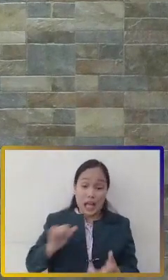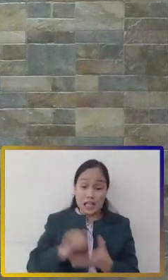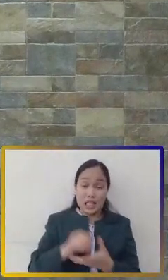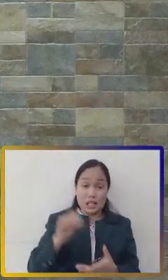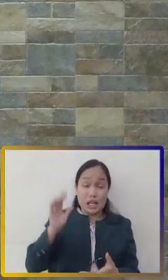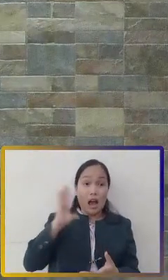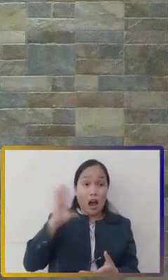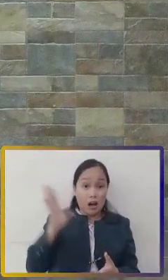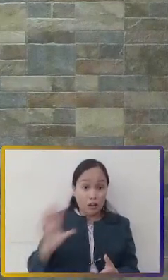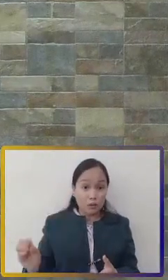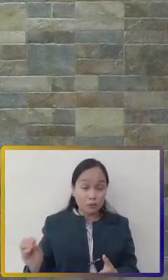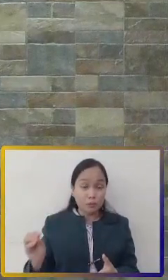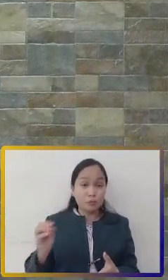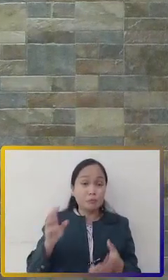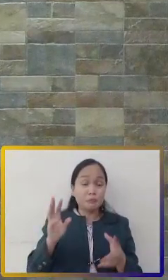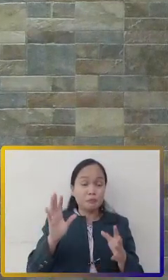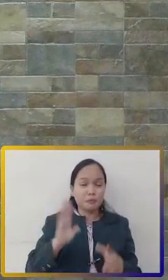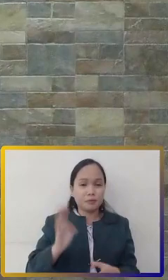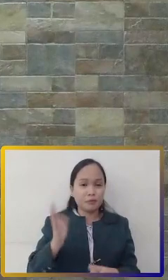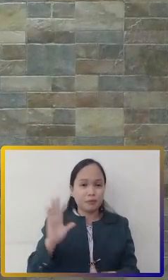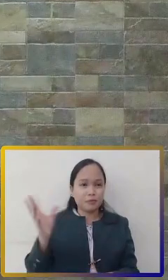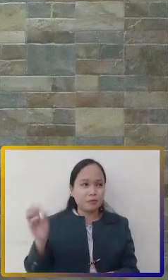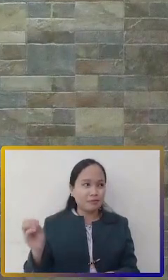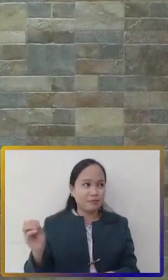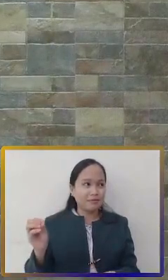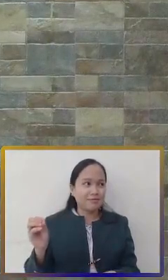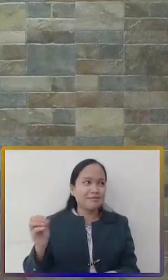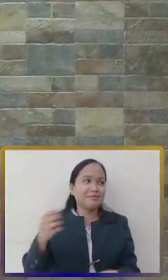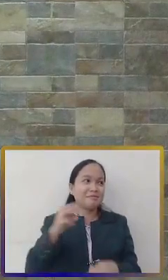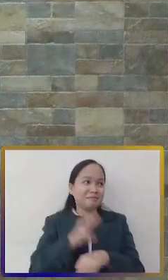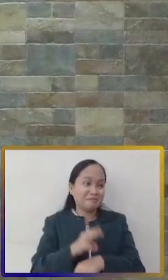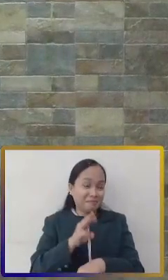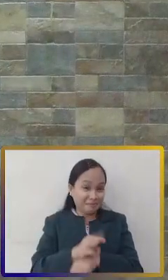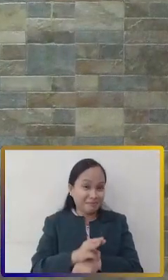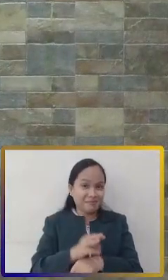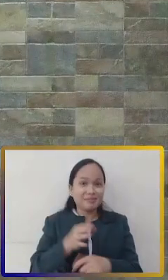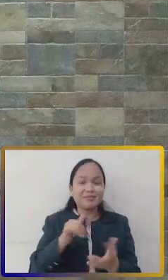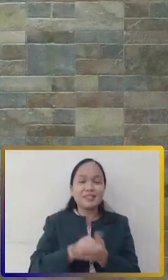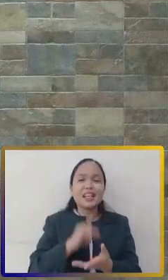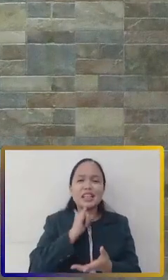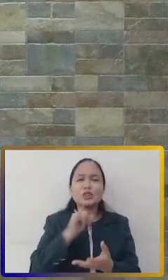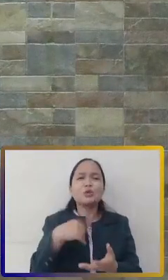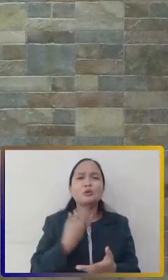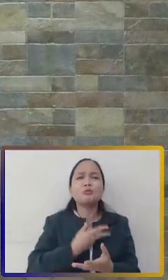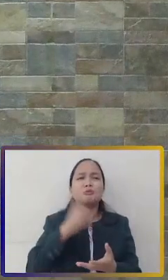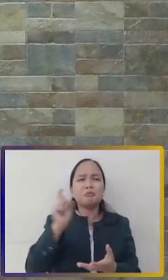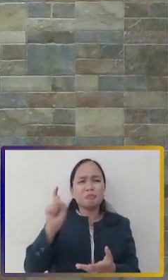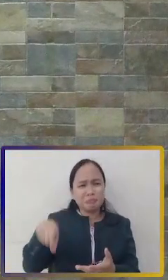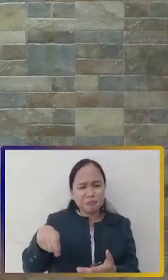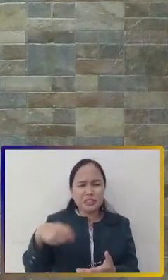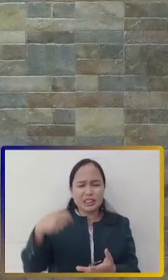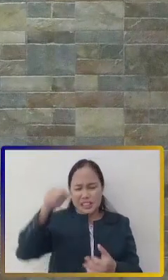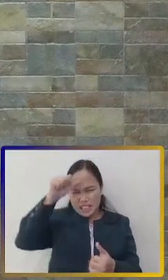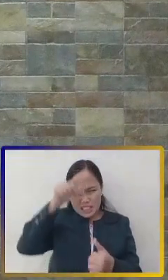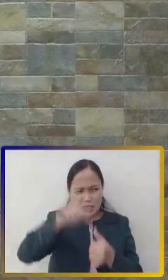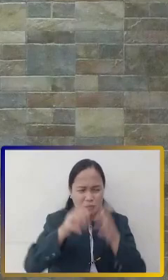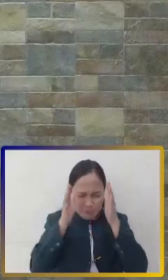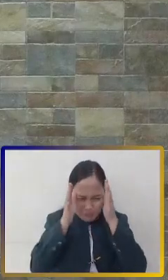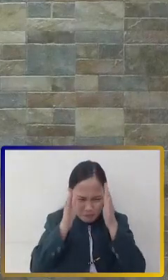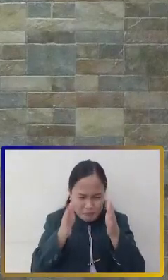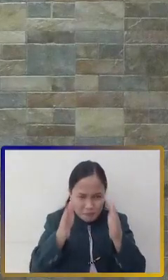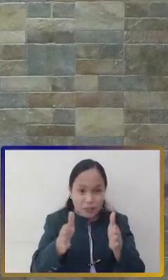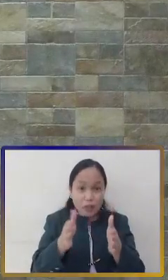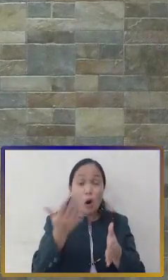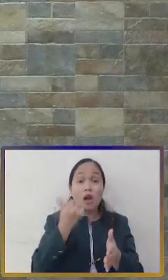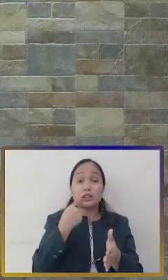have to pay attention to it. Kailangan bigyan po natin ito ng matinding pansin. And brethren, if you're going